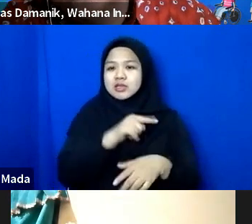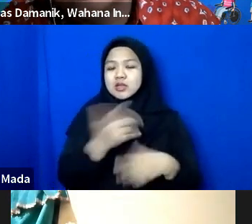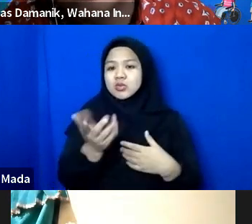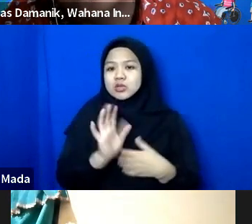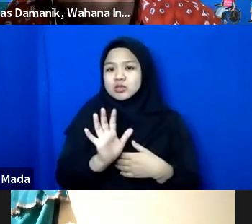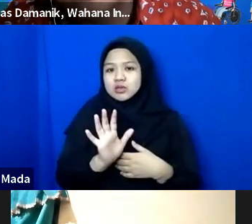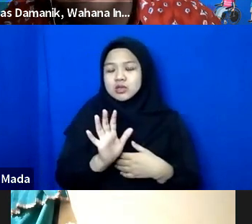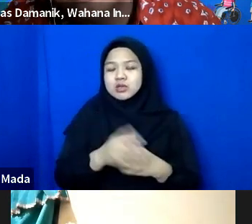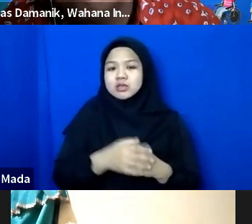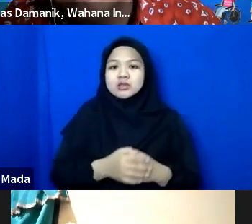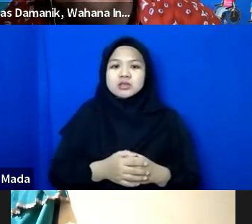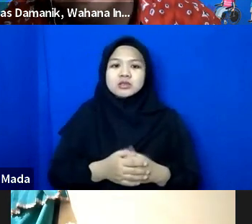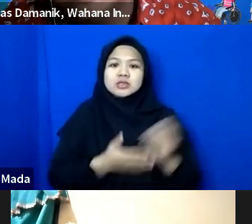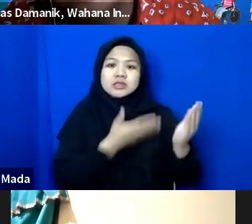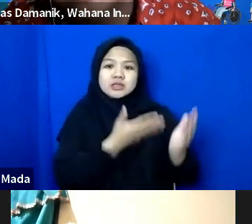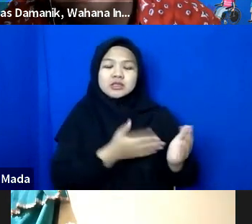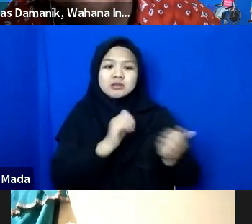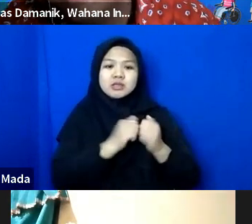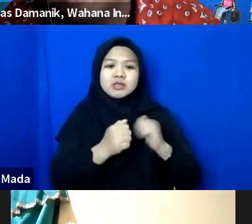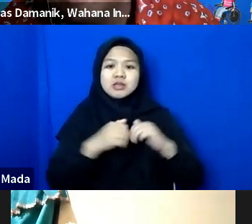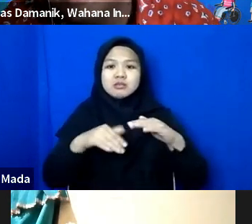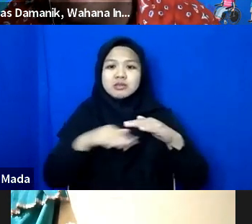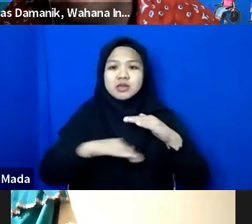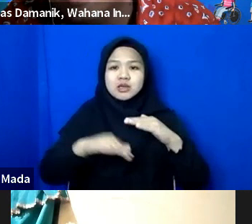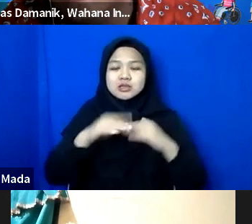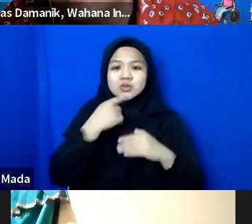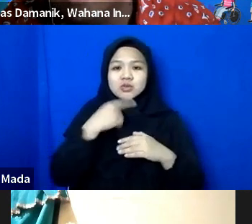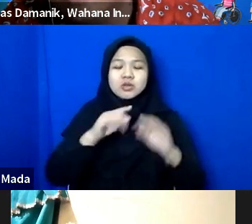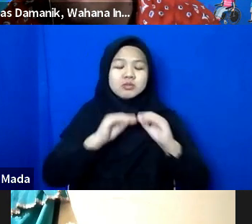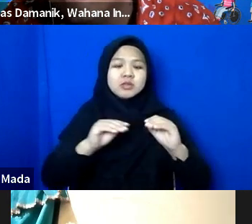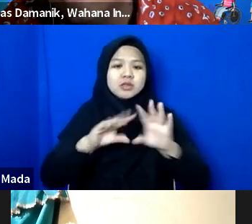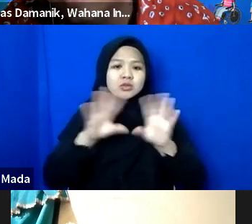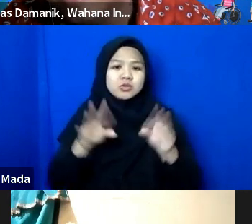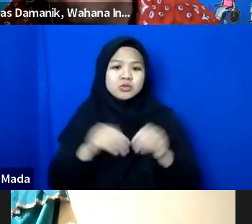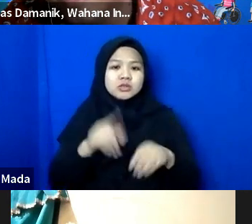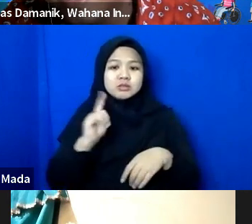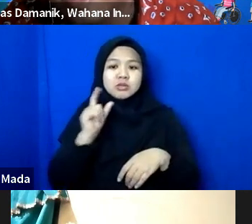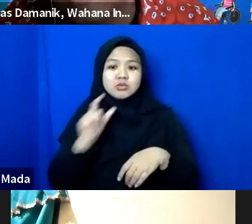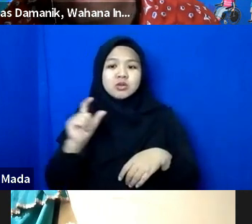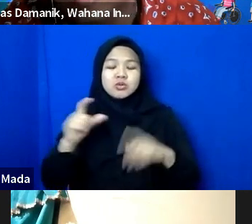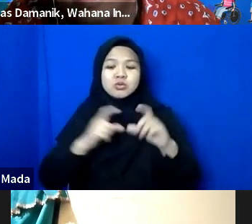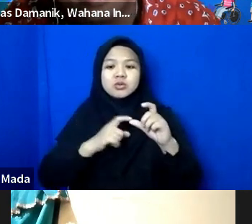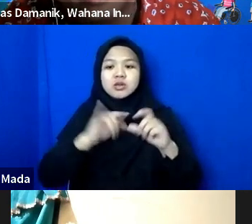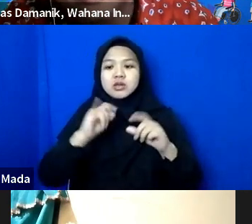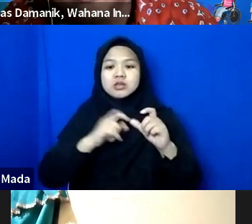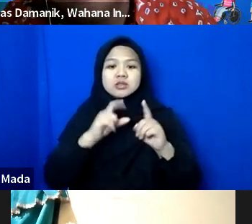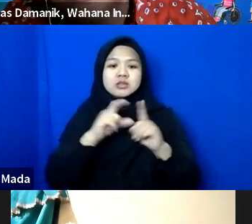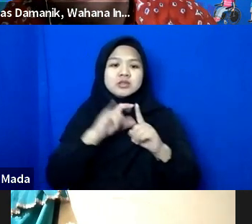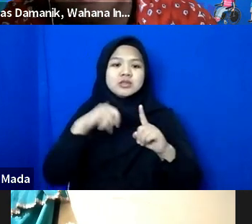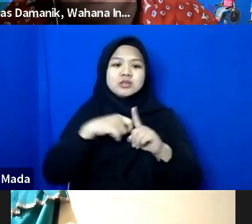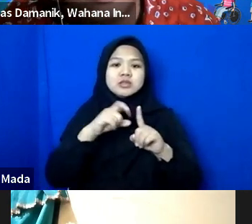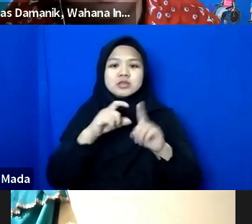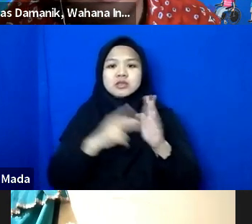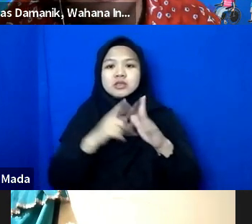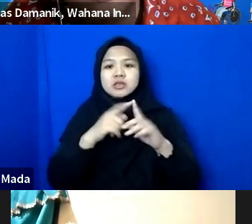emas Harto ini adalah problem mendasar ketika kita berbicara tentang pendidikan inklusif karena di undang-undang sisdiknas kita 2003 ini kan